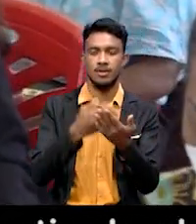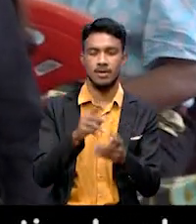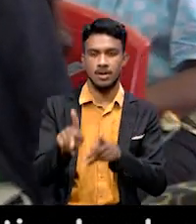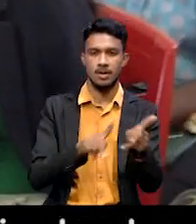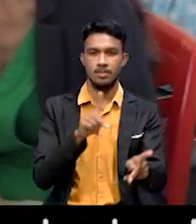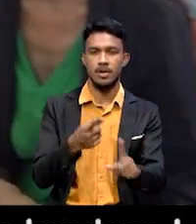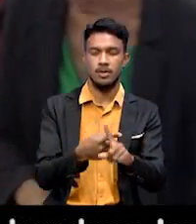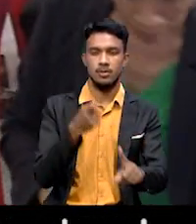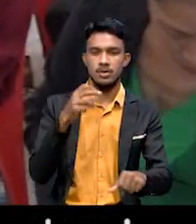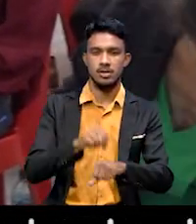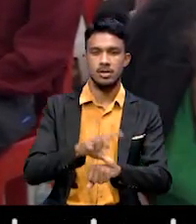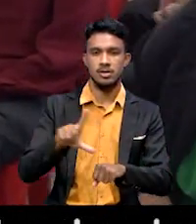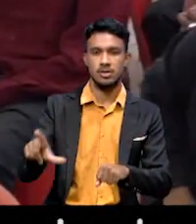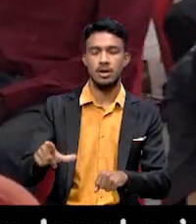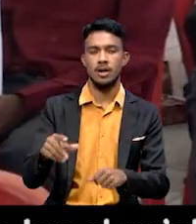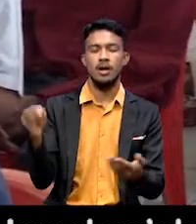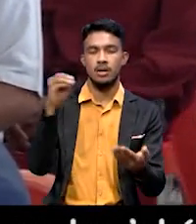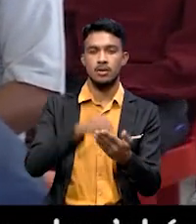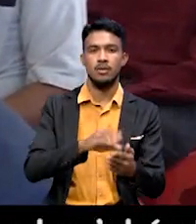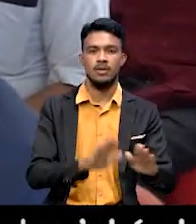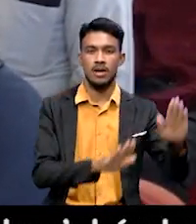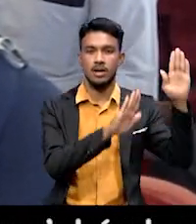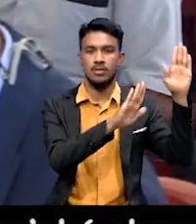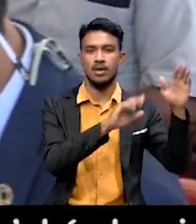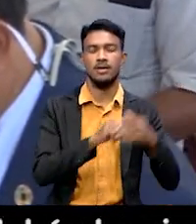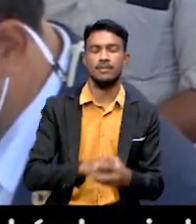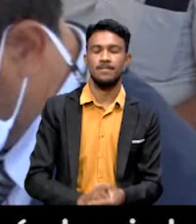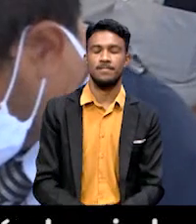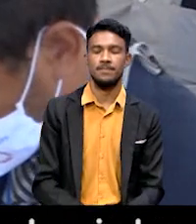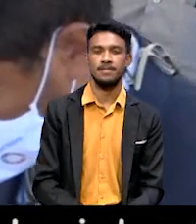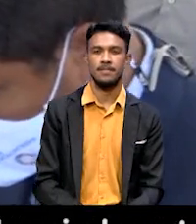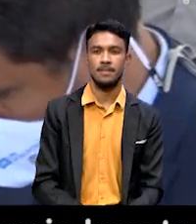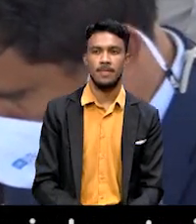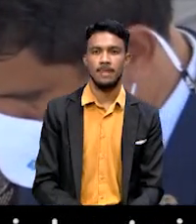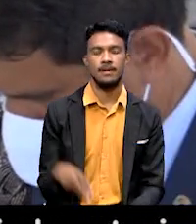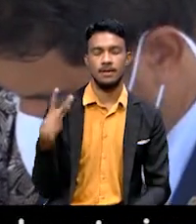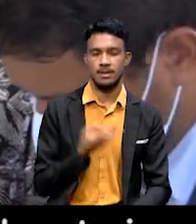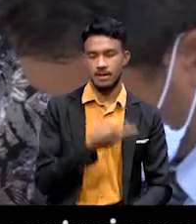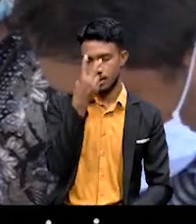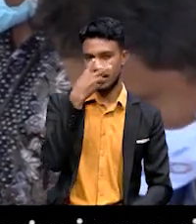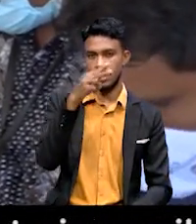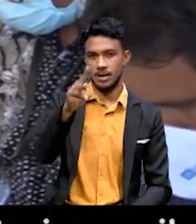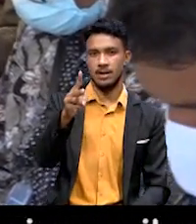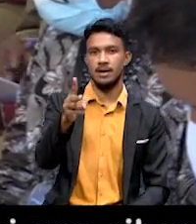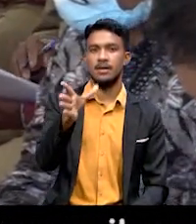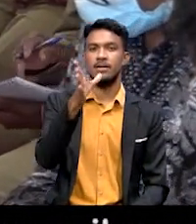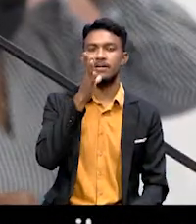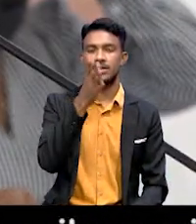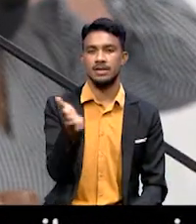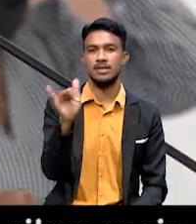husi nacional to área rural. Dala Roma, kita hari ini ingin menyebutkan sirah nebe atau saya